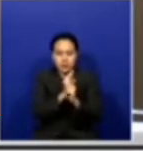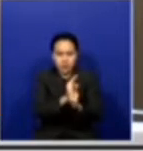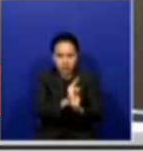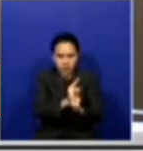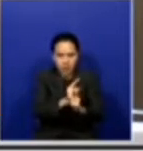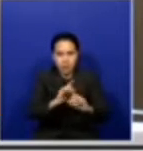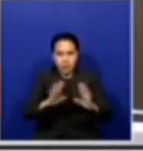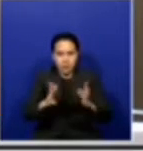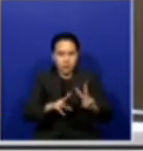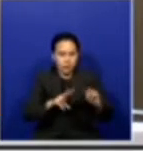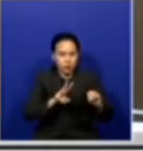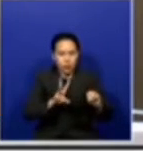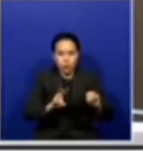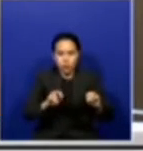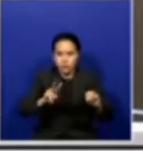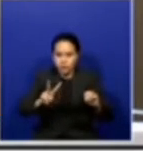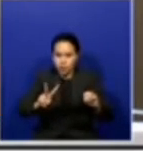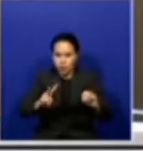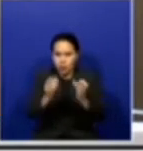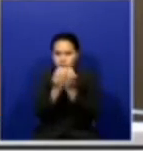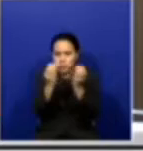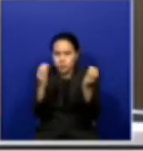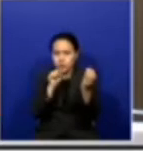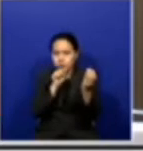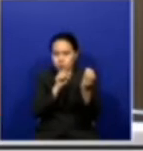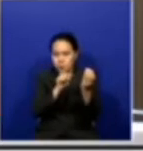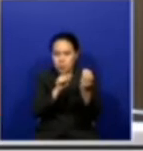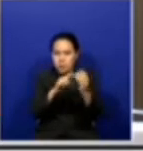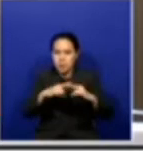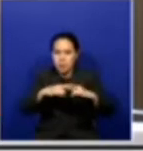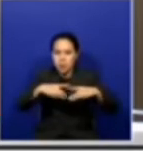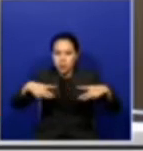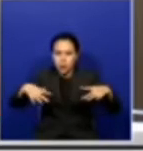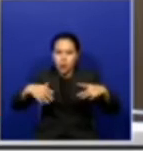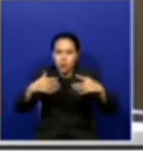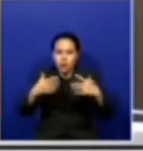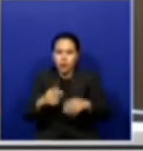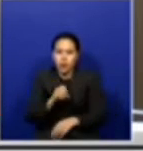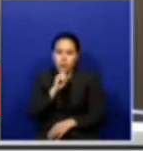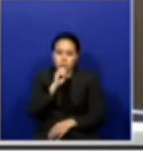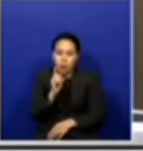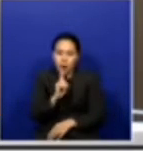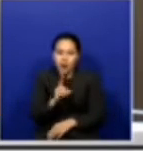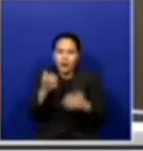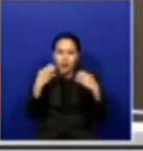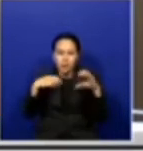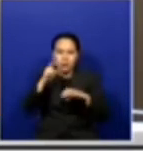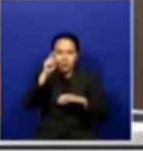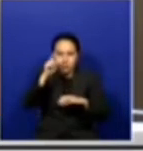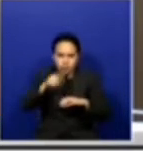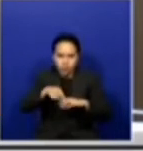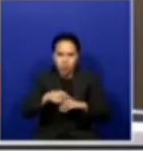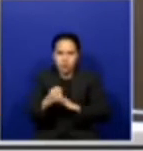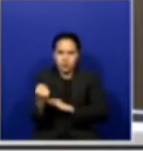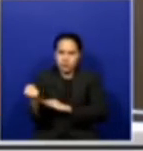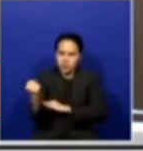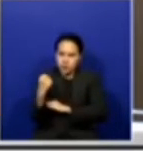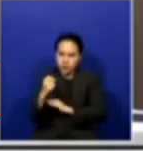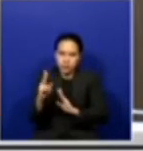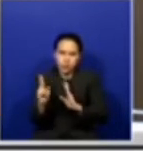62ของรัฐธรรมนูญนะฮะซึ่งรัฐต้องรักษาวินัยการเงินการคลังของรัฐโดยเคร่งครัดนะฮ